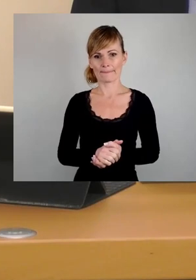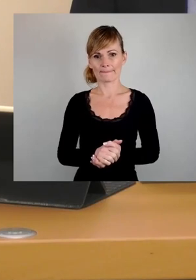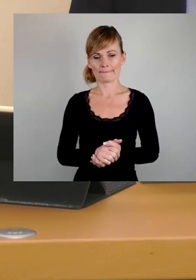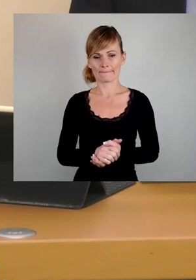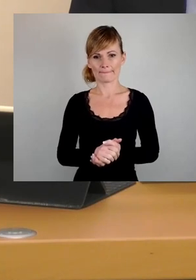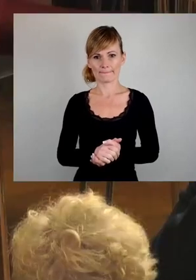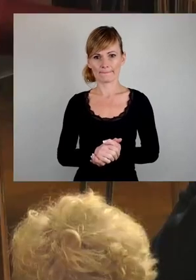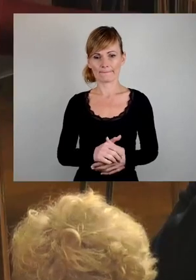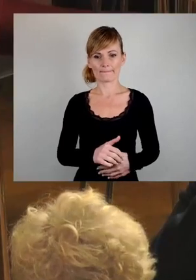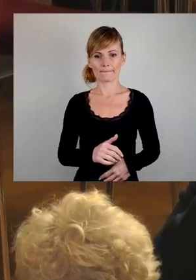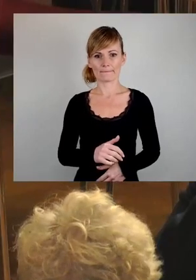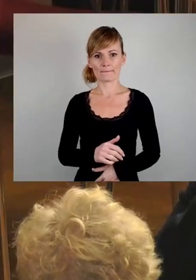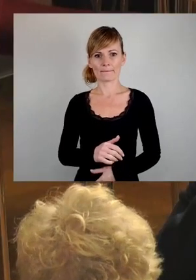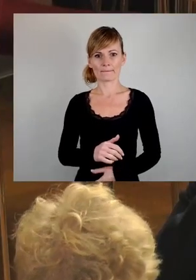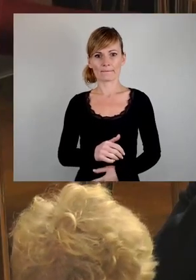Herr Oberbürgermeister,